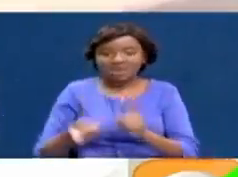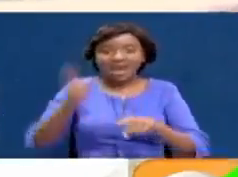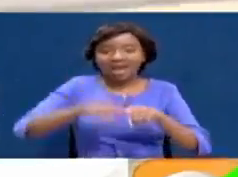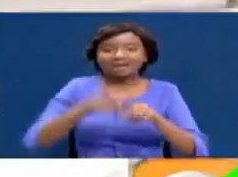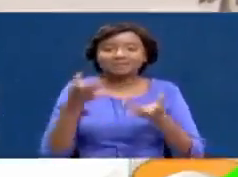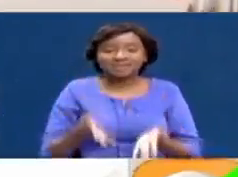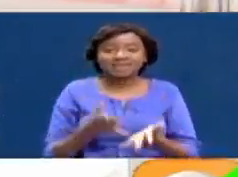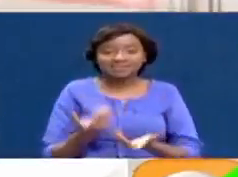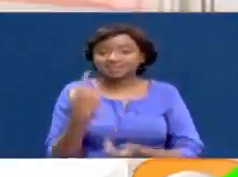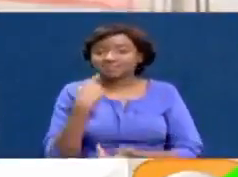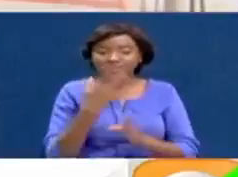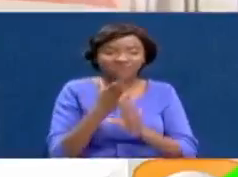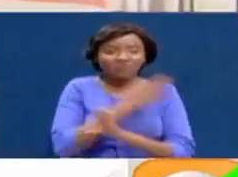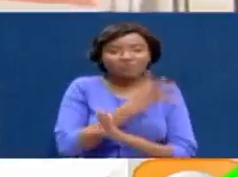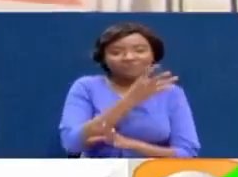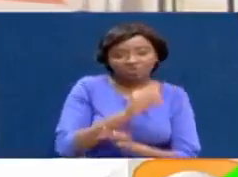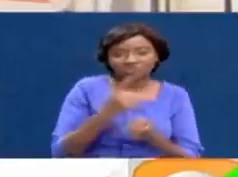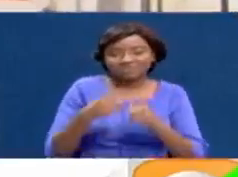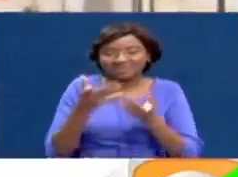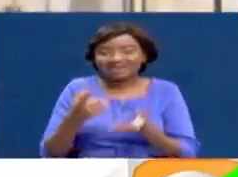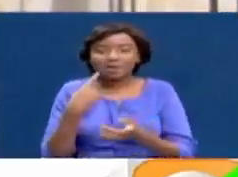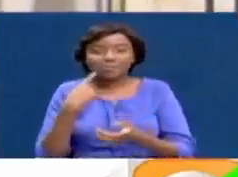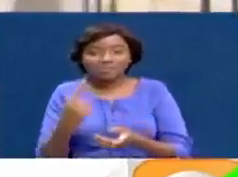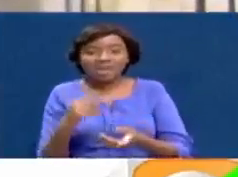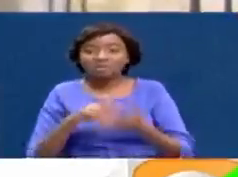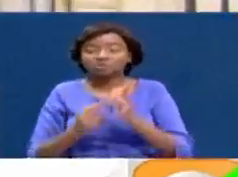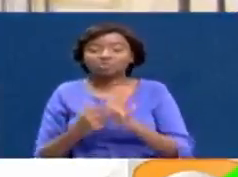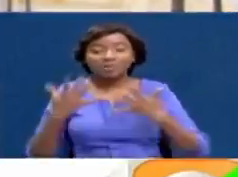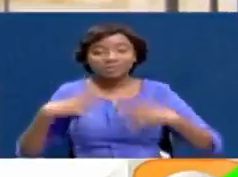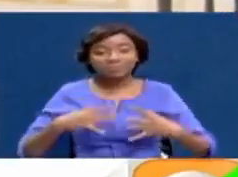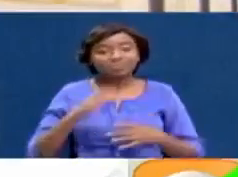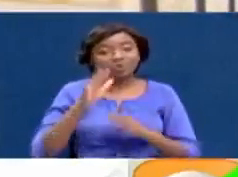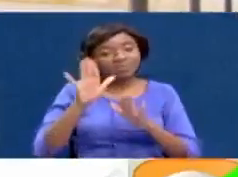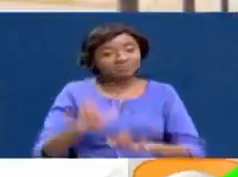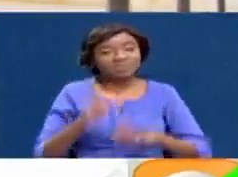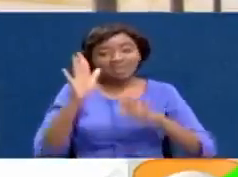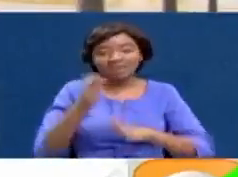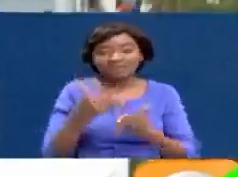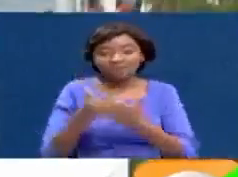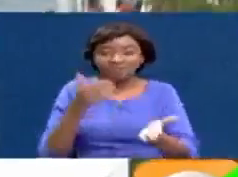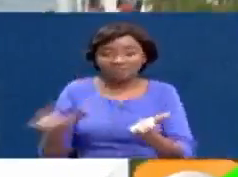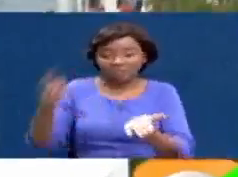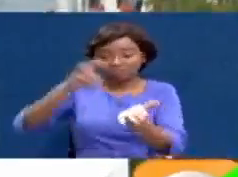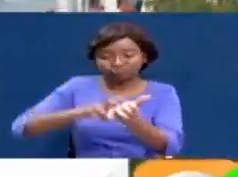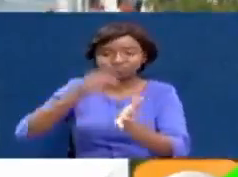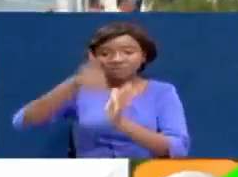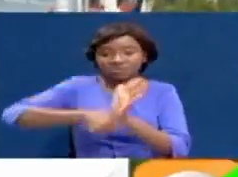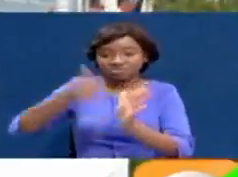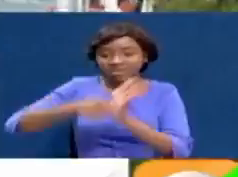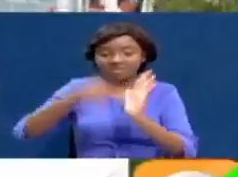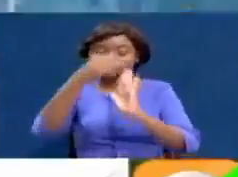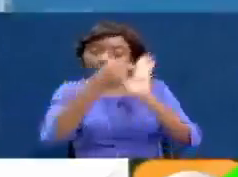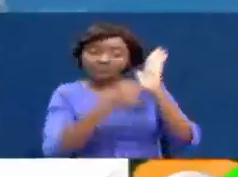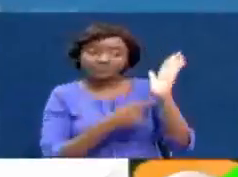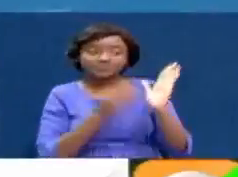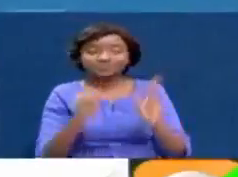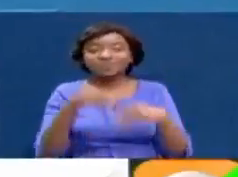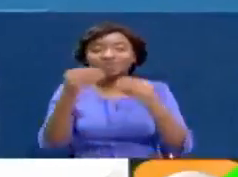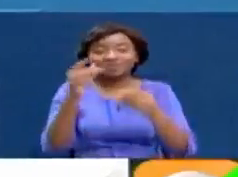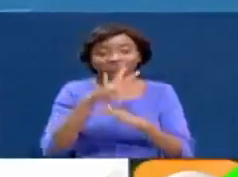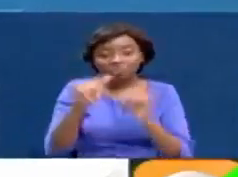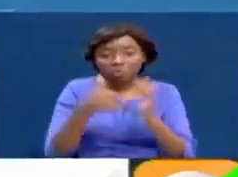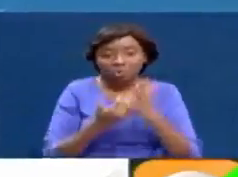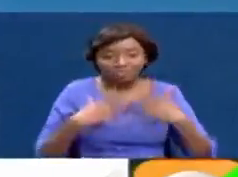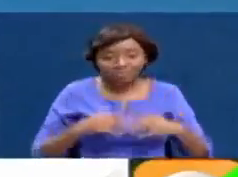100 huku wasafiri wakihitajika kutilia maanani usafi kabla ya kuabiri. Masharti hayo vilevile yameelekezwa